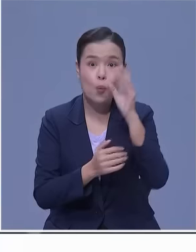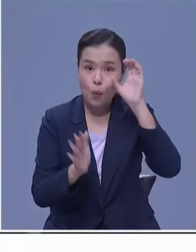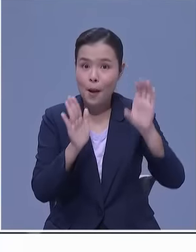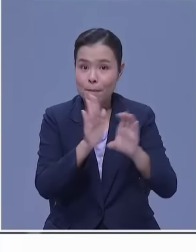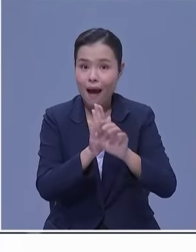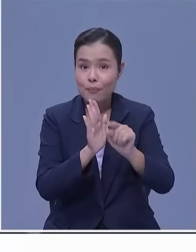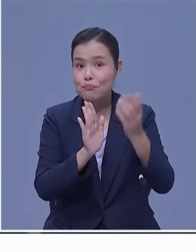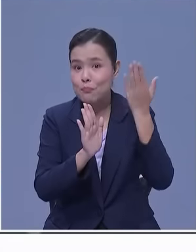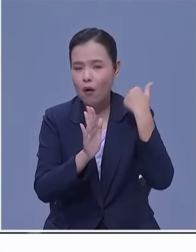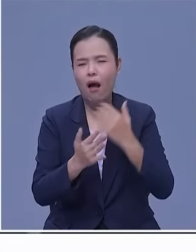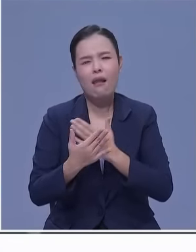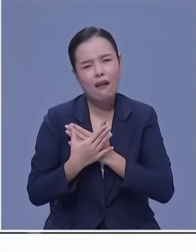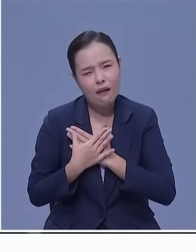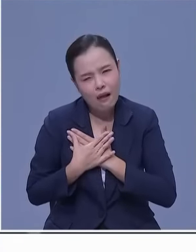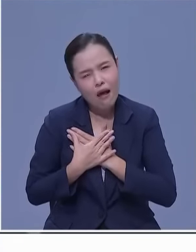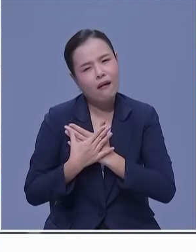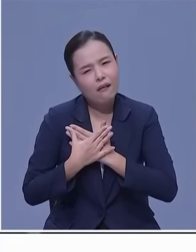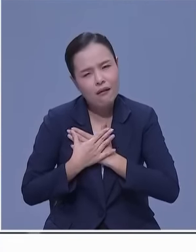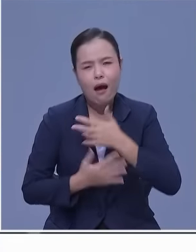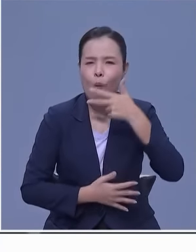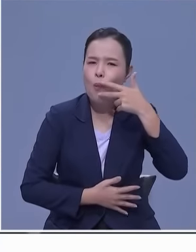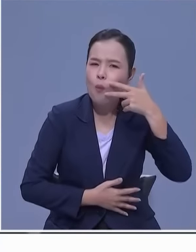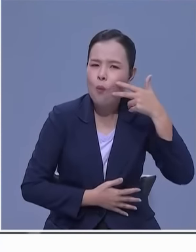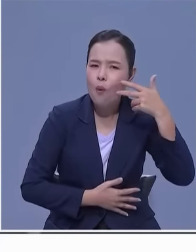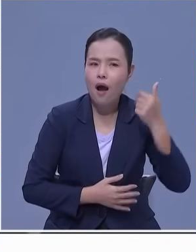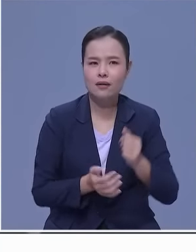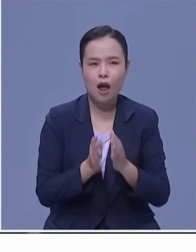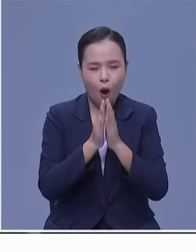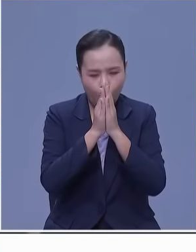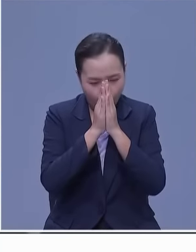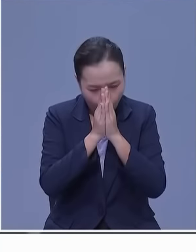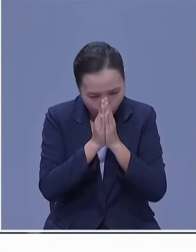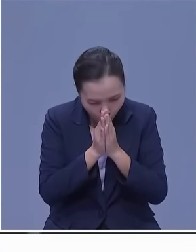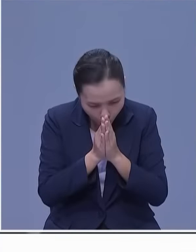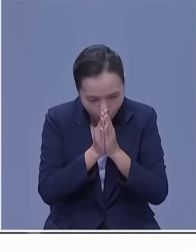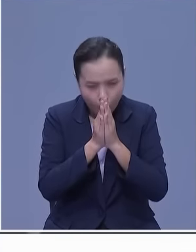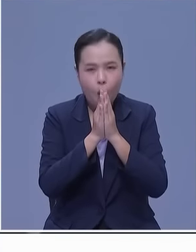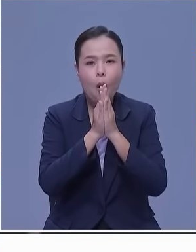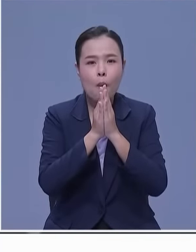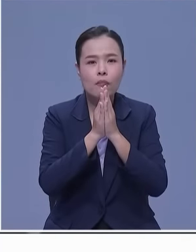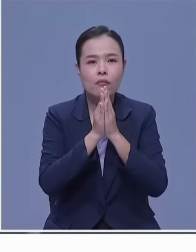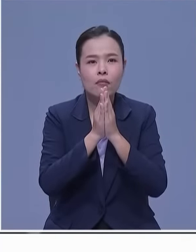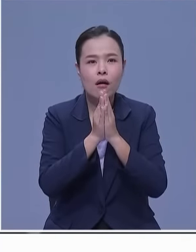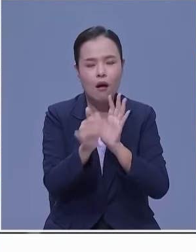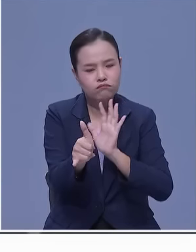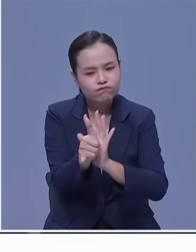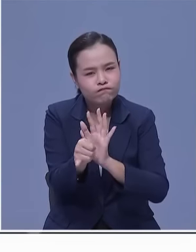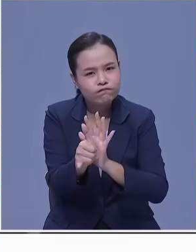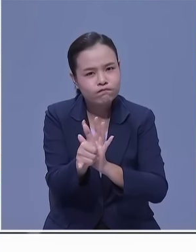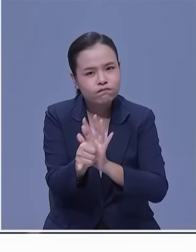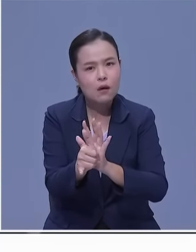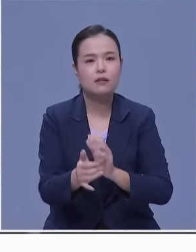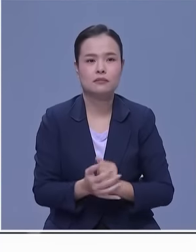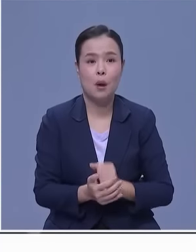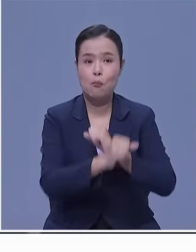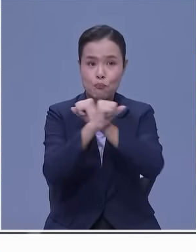พในวันรักกันหวานชื่นนะคุณเอ๋เนี่ยก้มลงไปกราบบิ๊กป้อมเลยนะคะคือเป็นหนึ่งในองครักษ์จริงๆอ่ะแล้วก็อย่